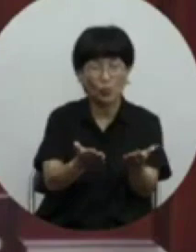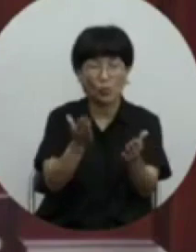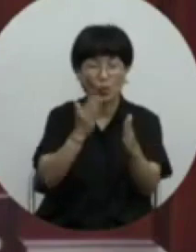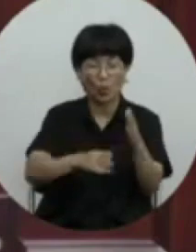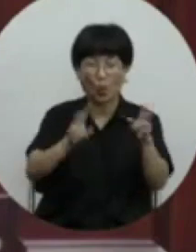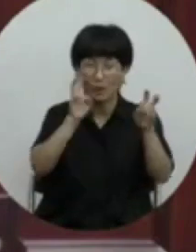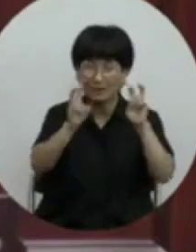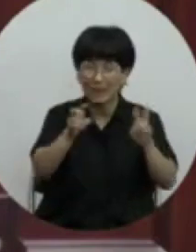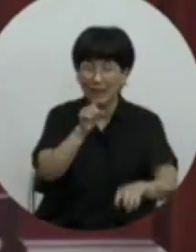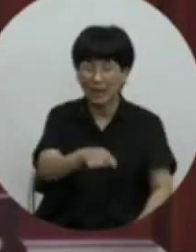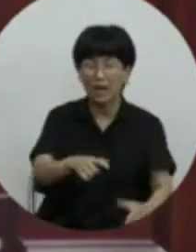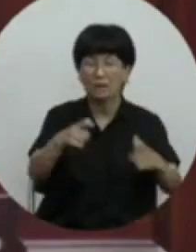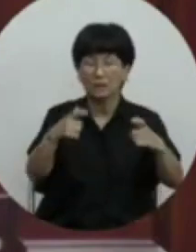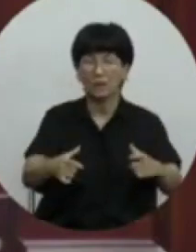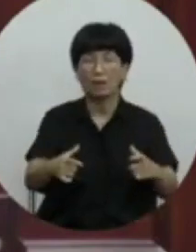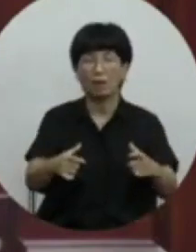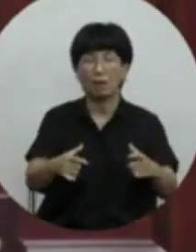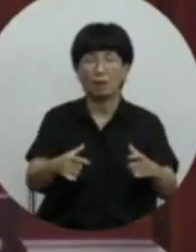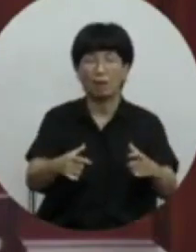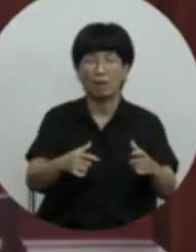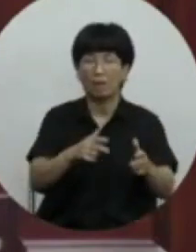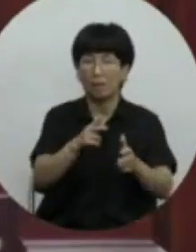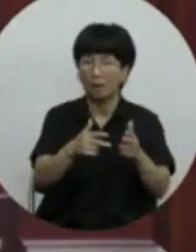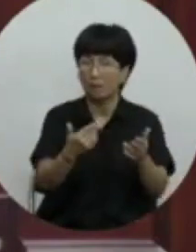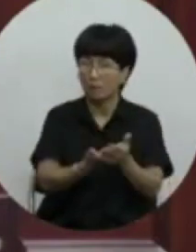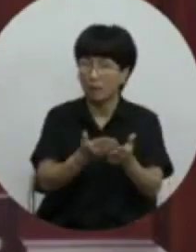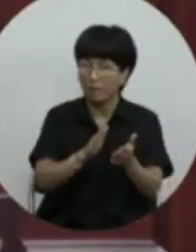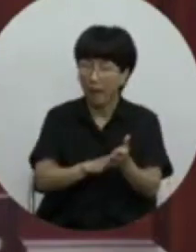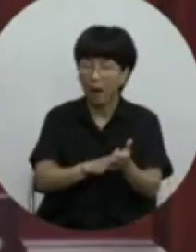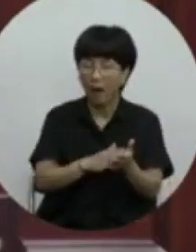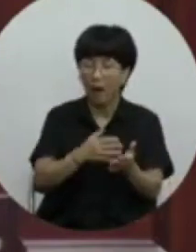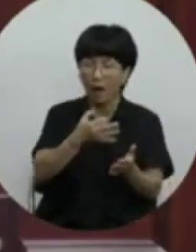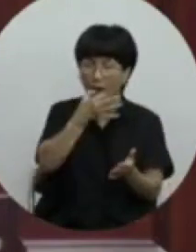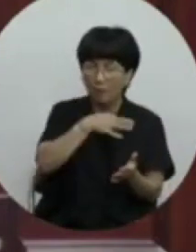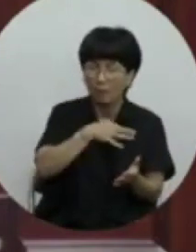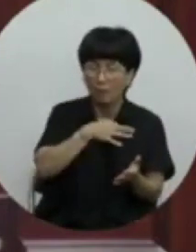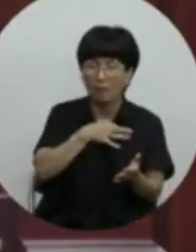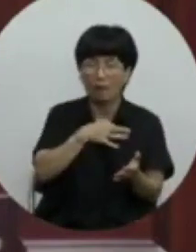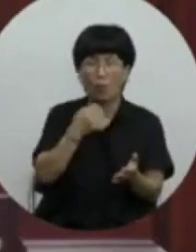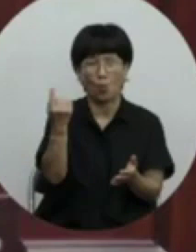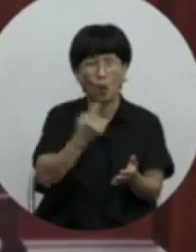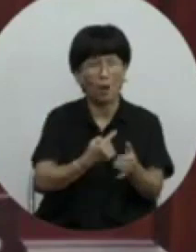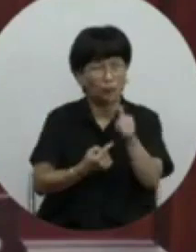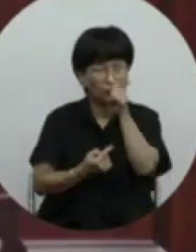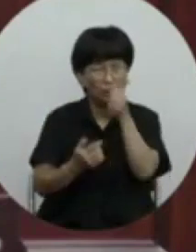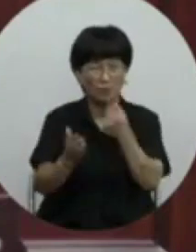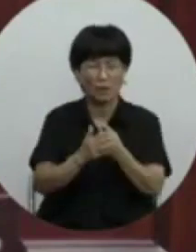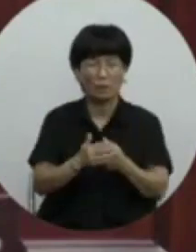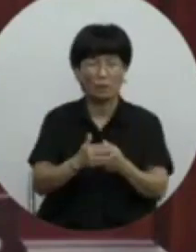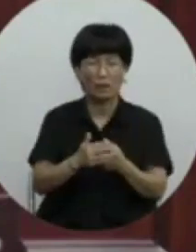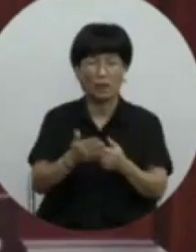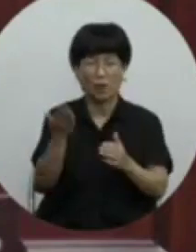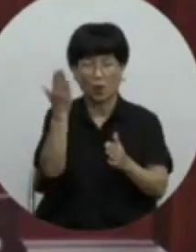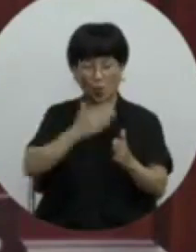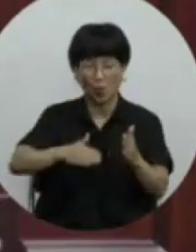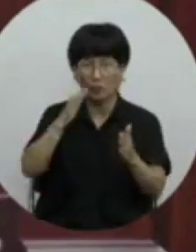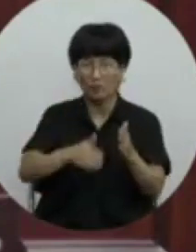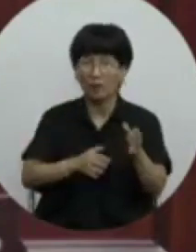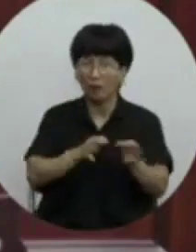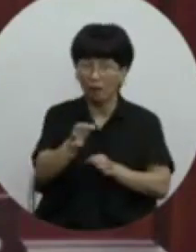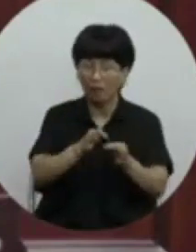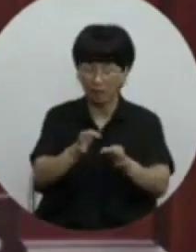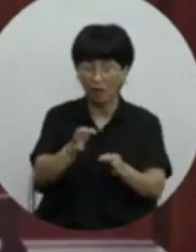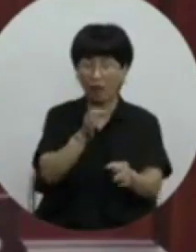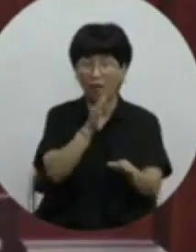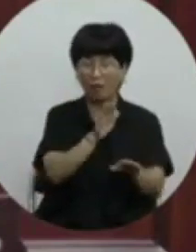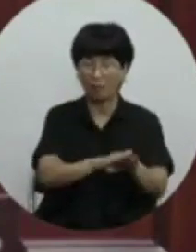공사가 지역개발의 사업을 독점하는 사태가 올 수 있음을 염두에 두고 공정거래 질서를 확립해야 할 것이며